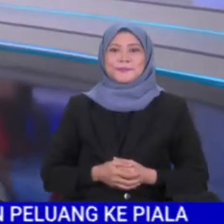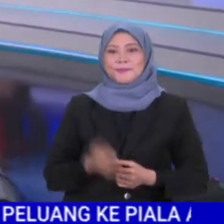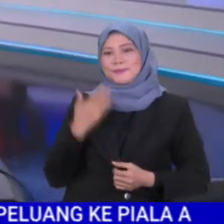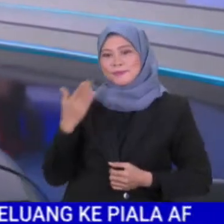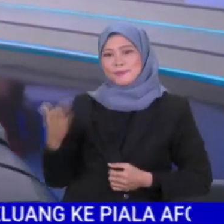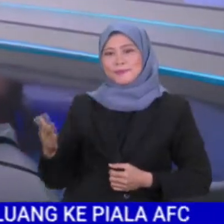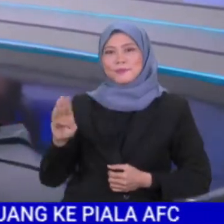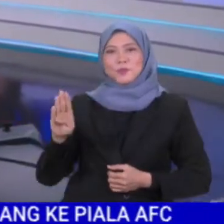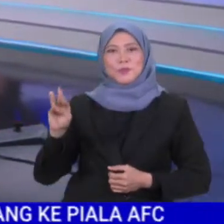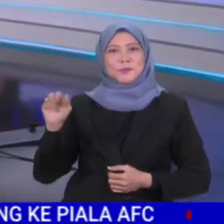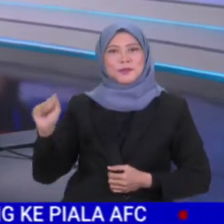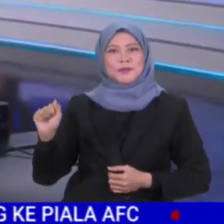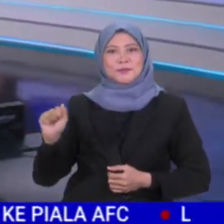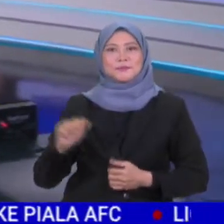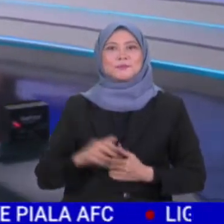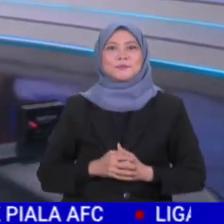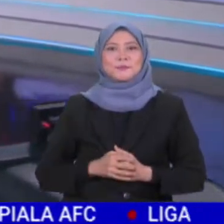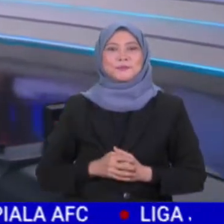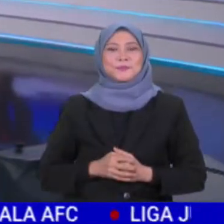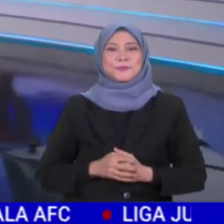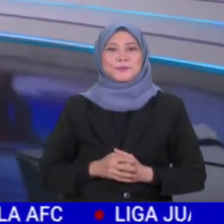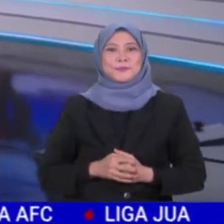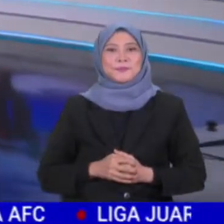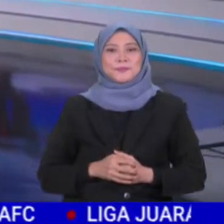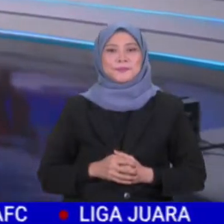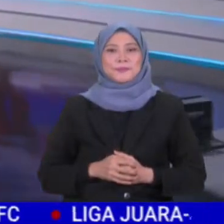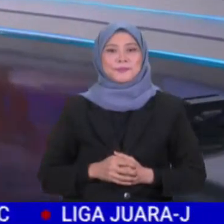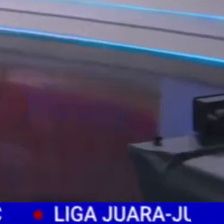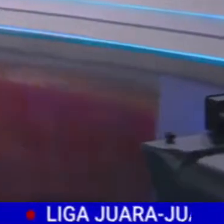Baik, terima kasih Buma untuk perkembangan di Sarawak.